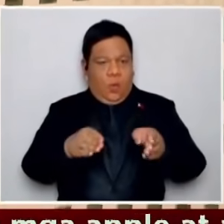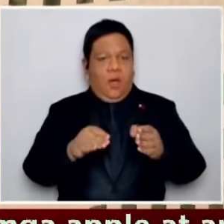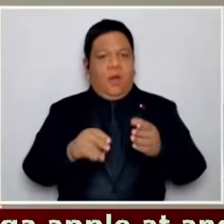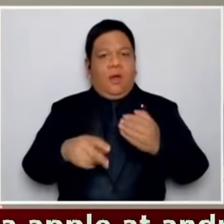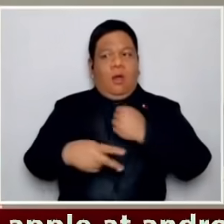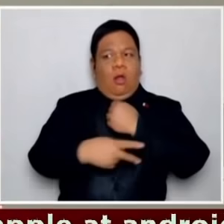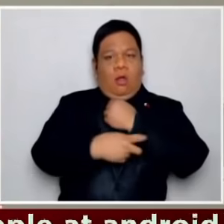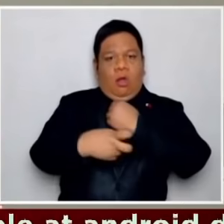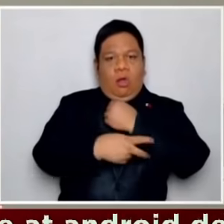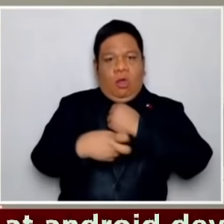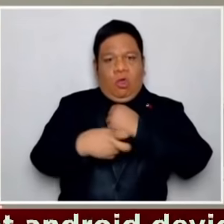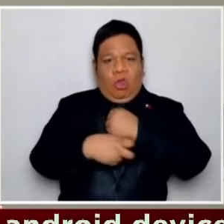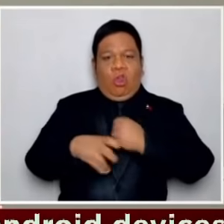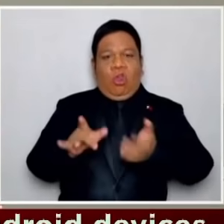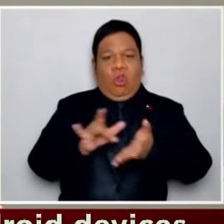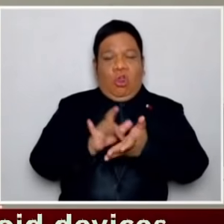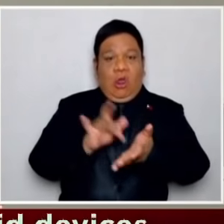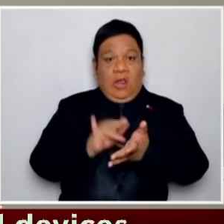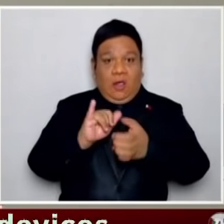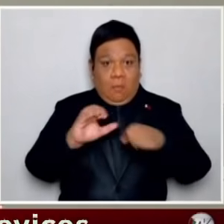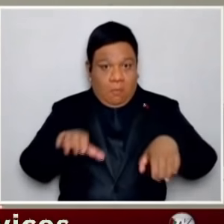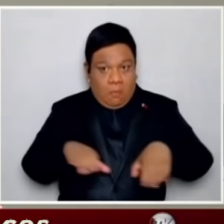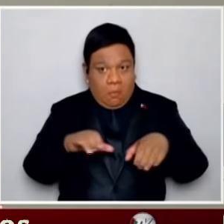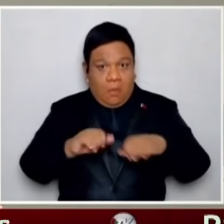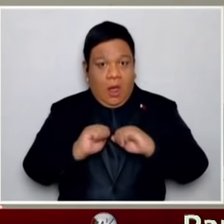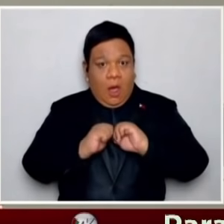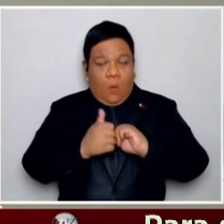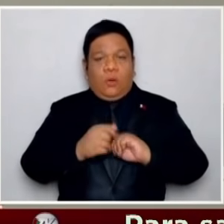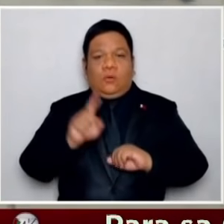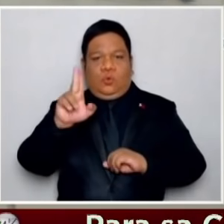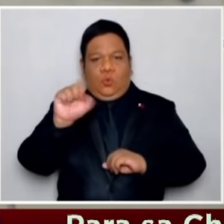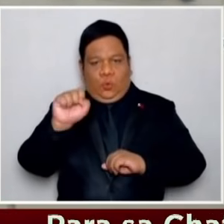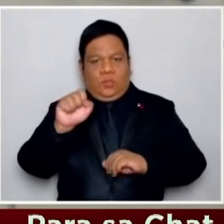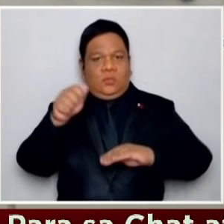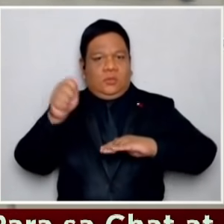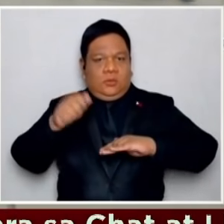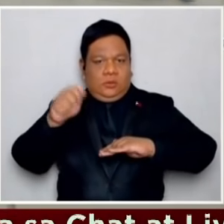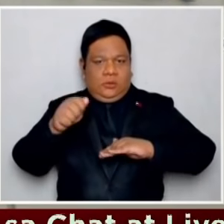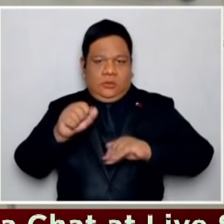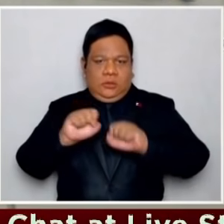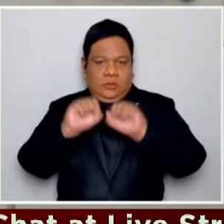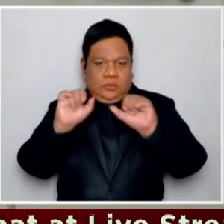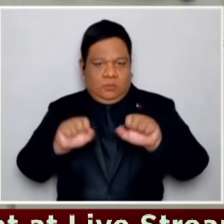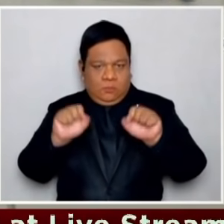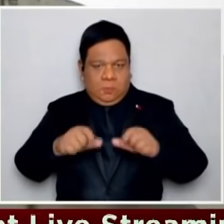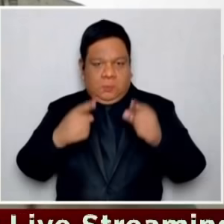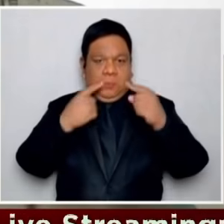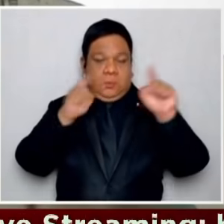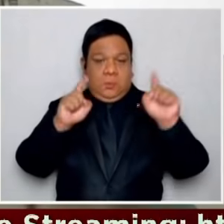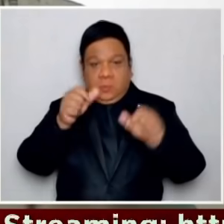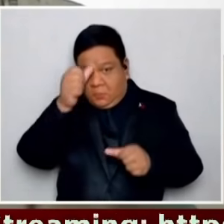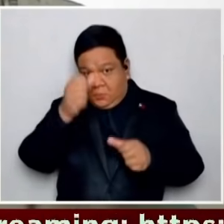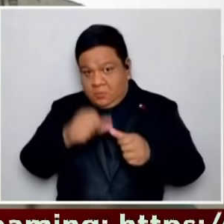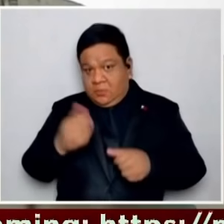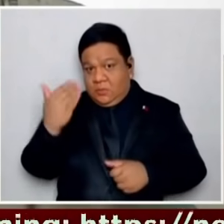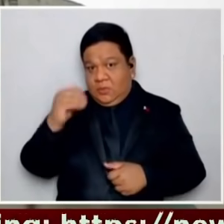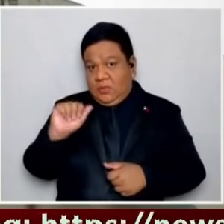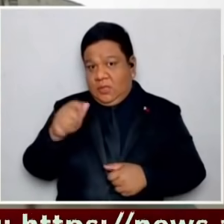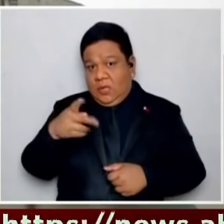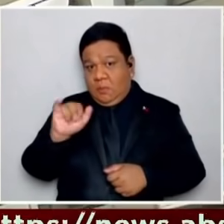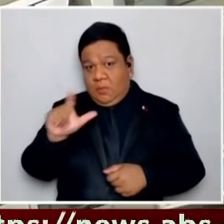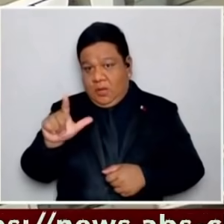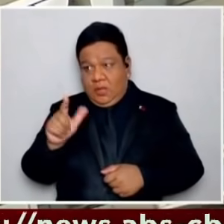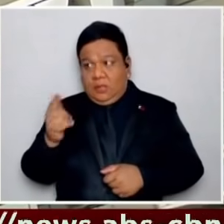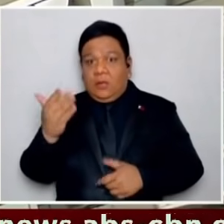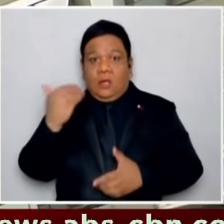at ginawa itong posible ng US court system. Matatandaan na Abril nitong taon nang isampa ng ABS-CBN ang kaso